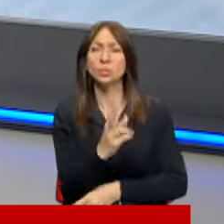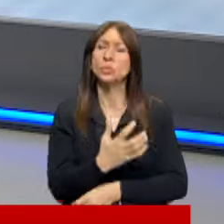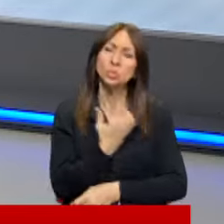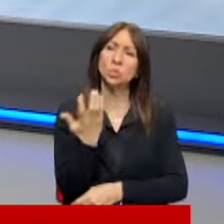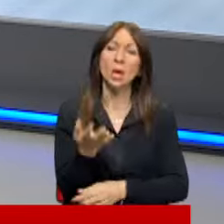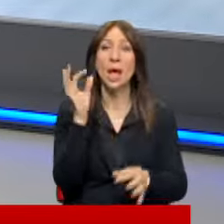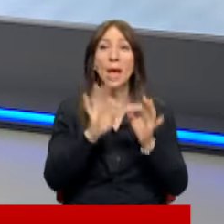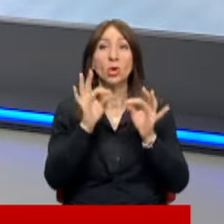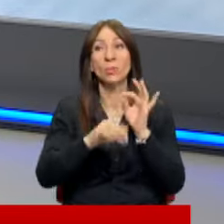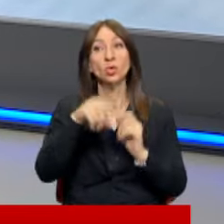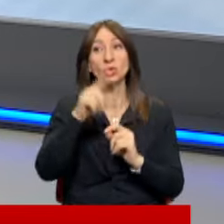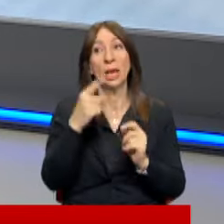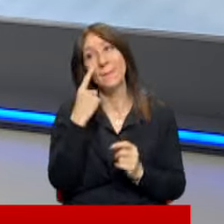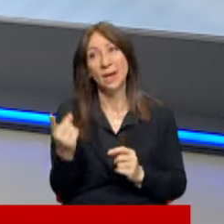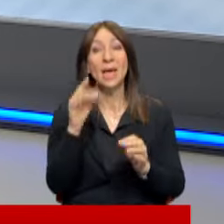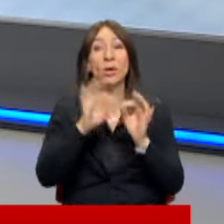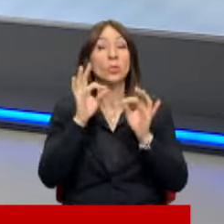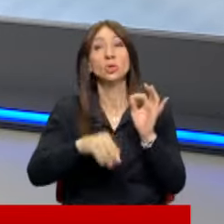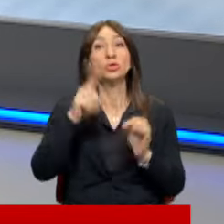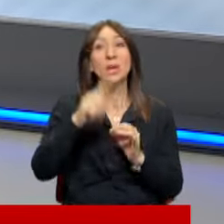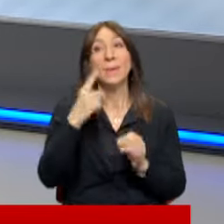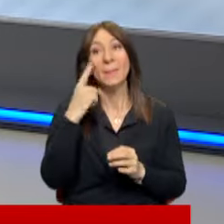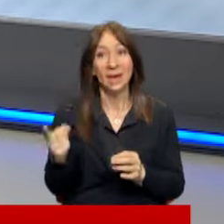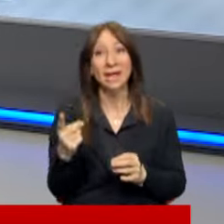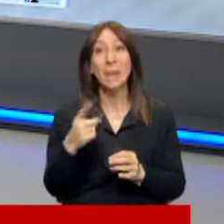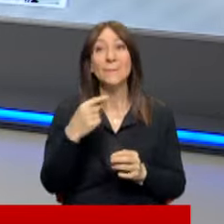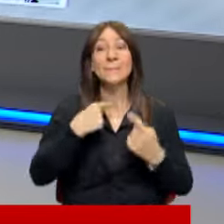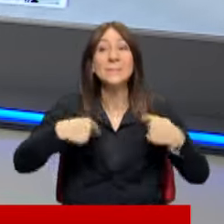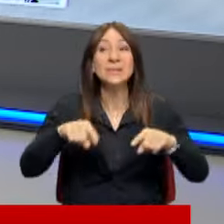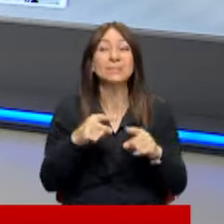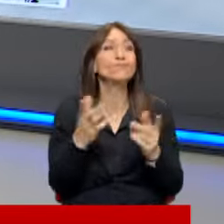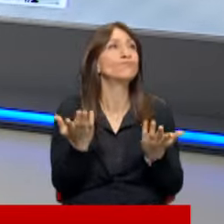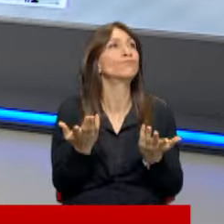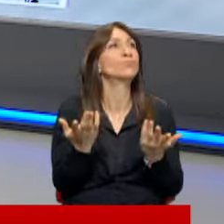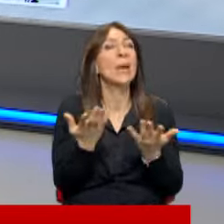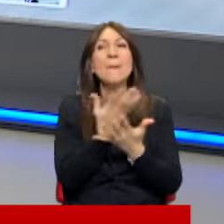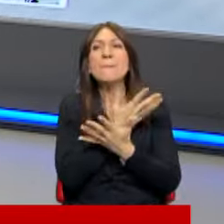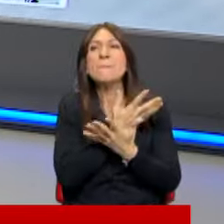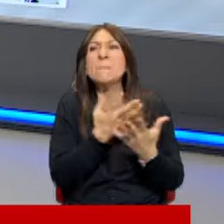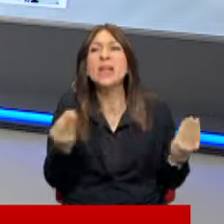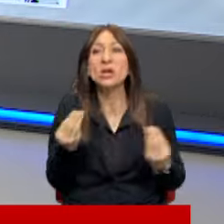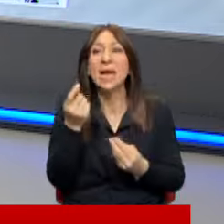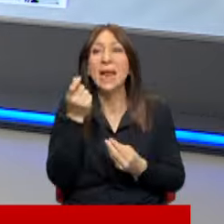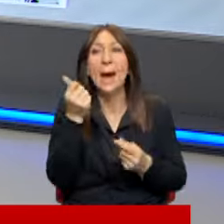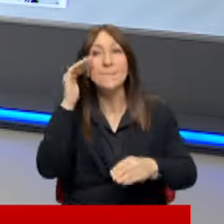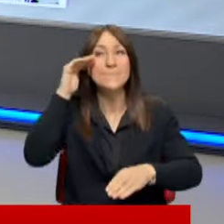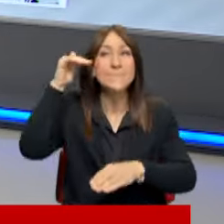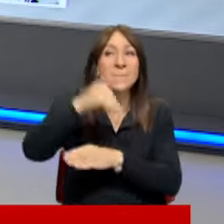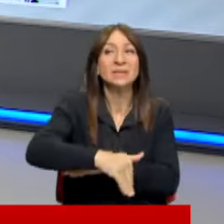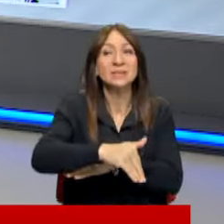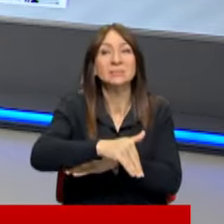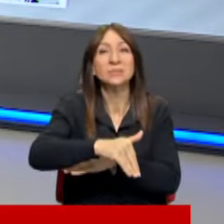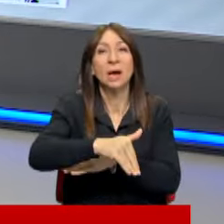maalesef. Ekonomi gündemine geçiş yapalım. Ekonomi gündemine geçiş yaparken bizim böyle milyonlarca lirayı